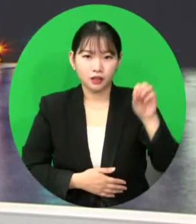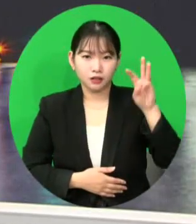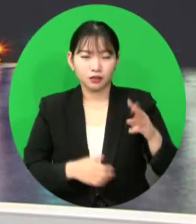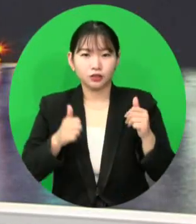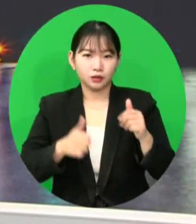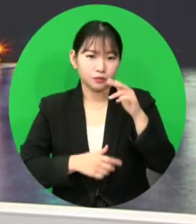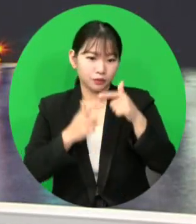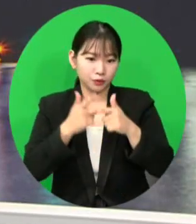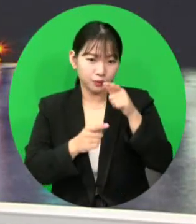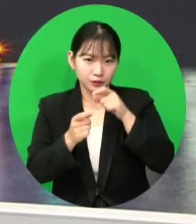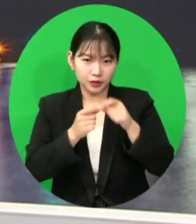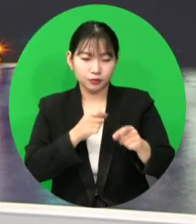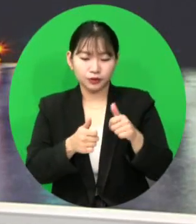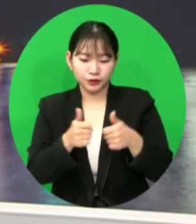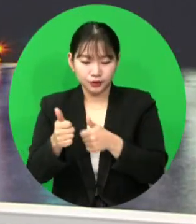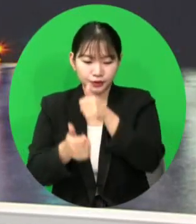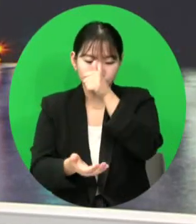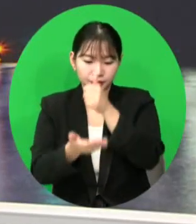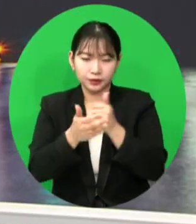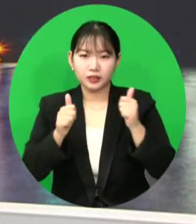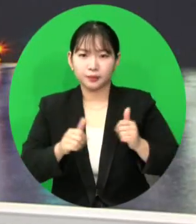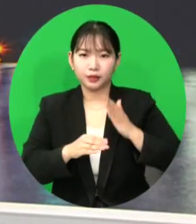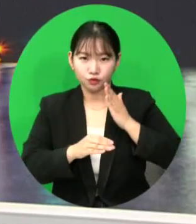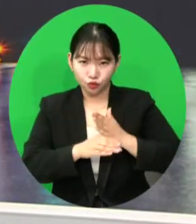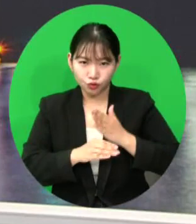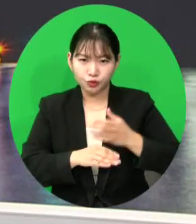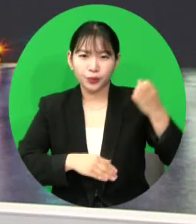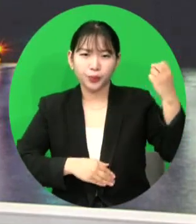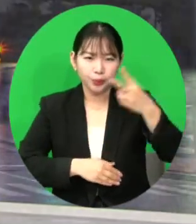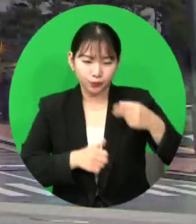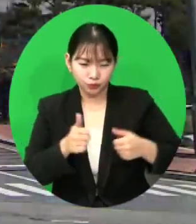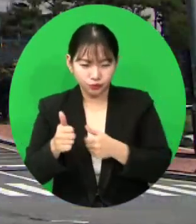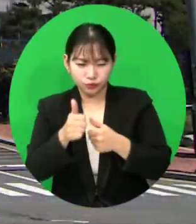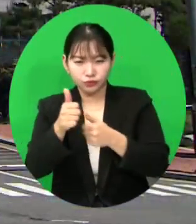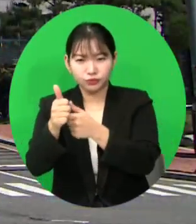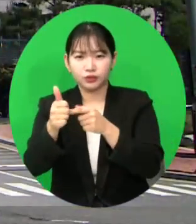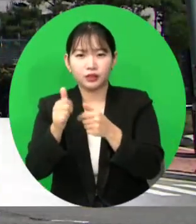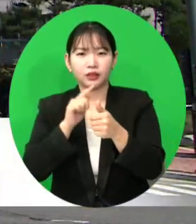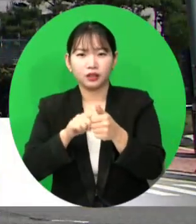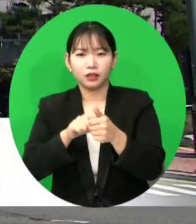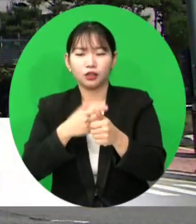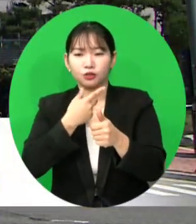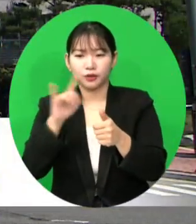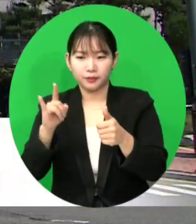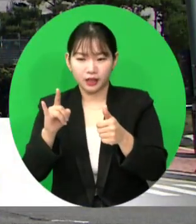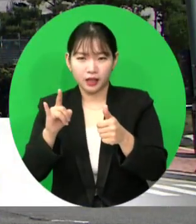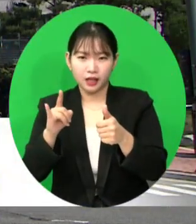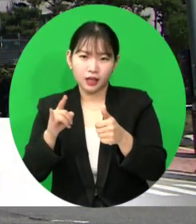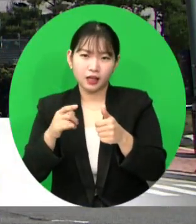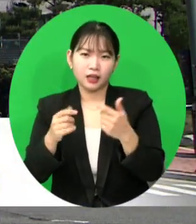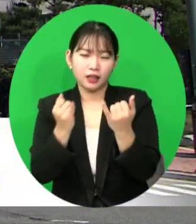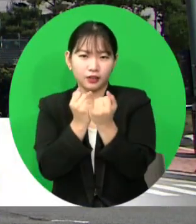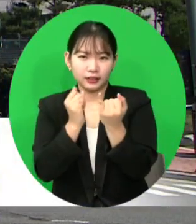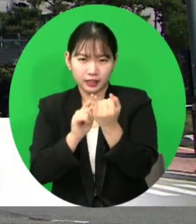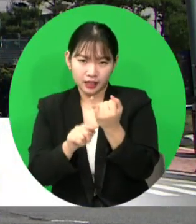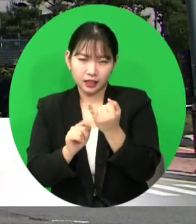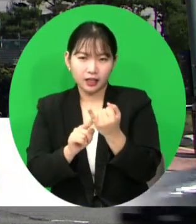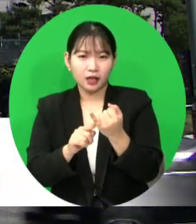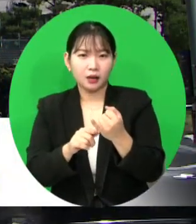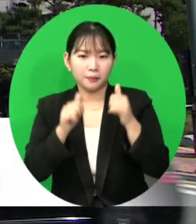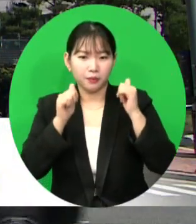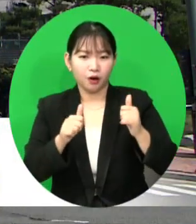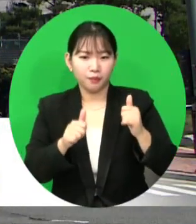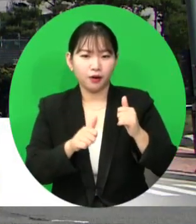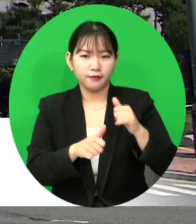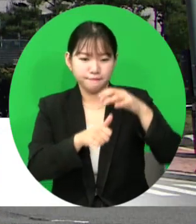광주지검 목포지청은 스토킹 혐의로 재판을 받던 중 또다시 피해자를 스토킹한 60대 여성에게 법원으로부터